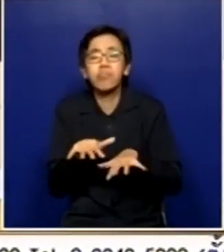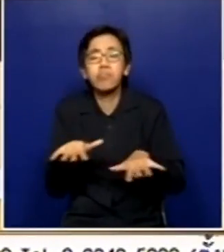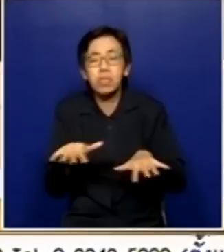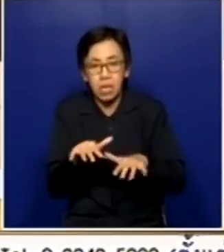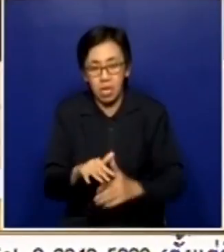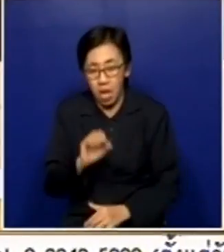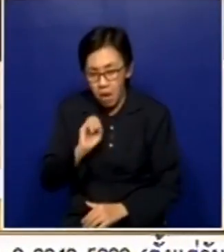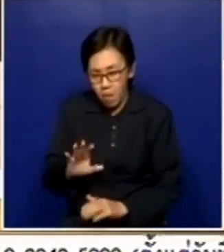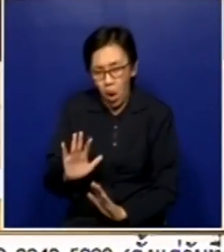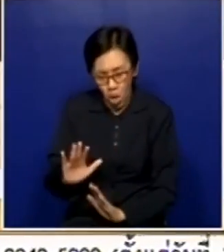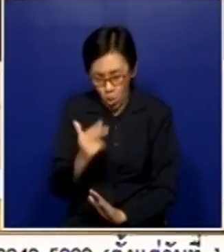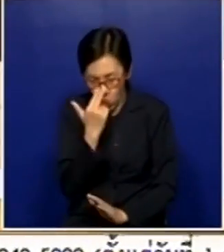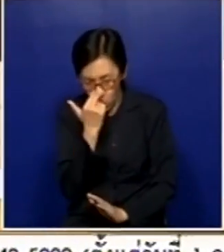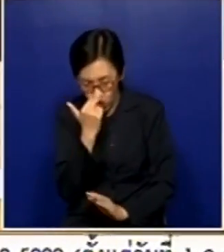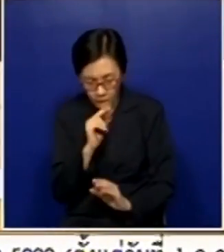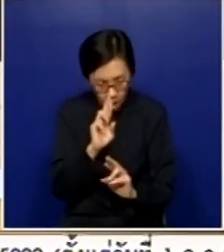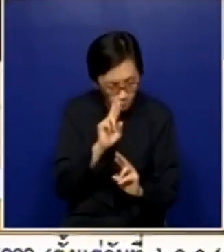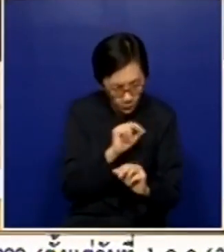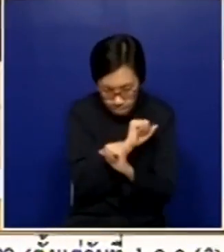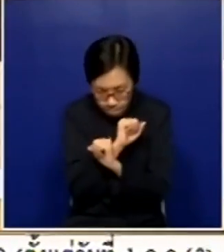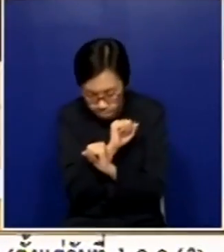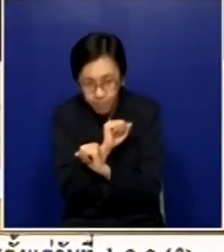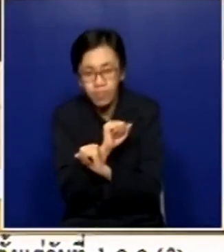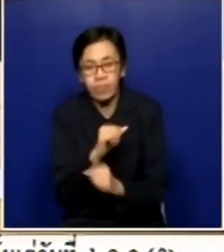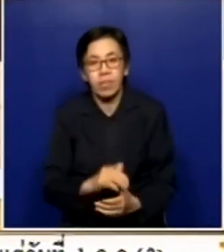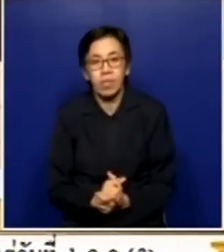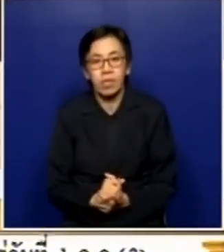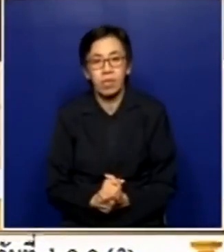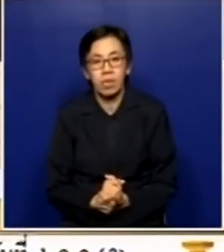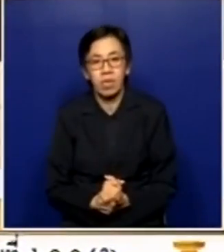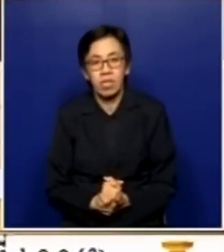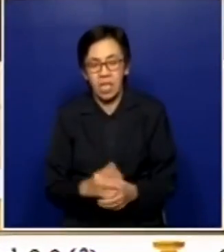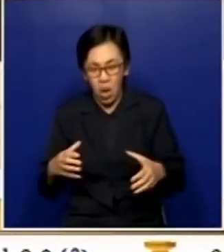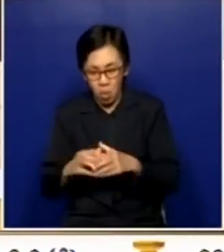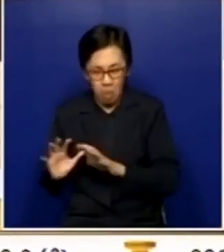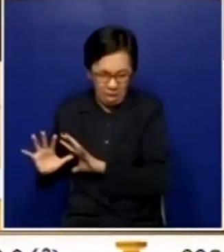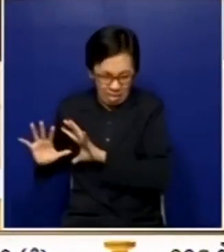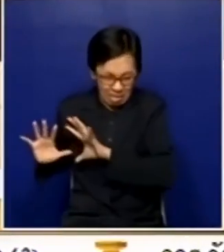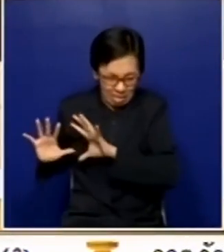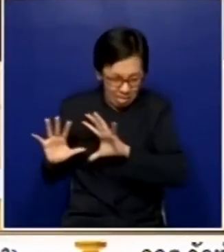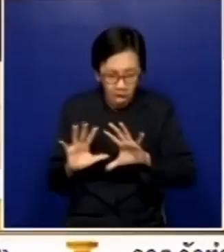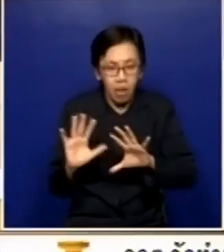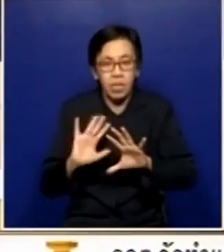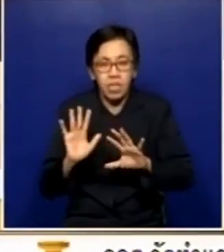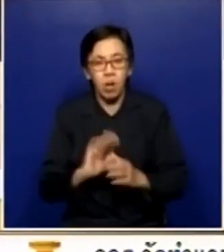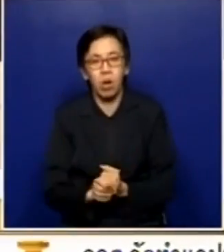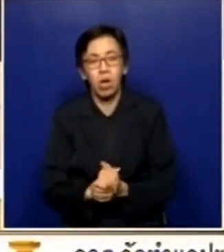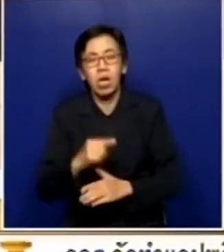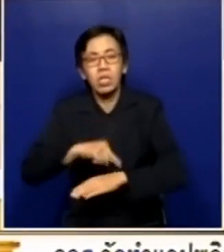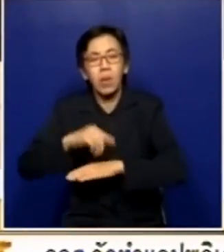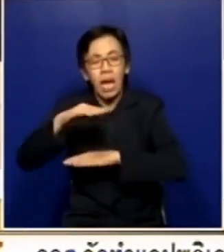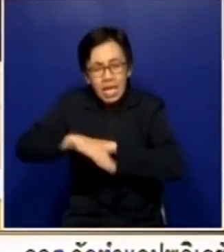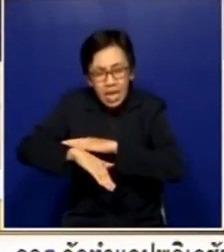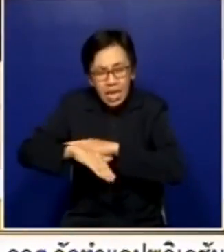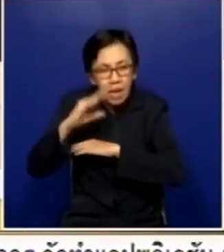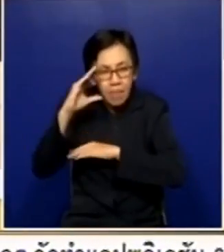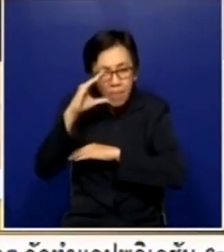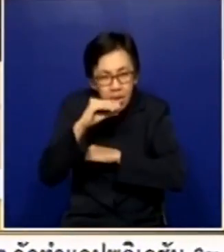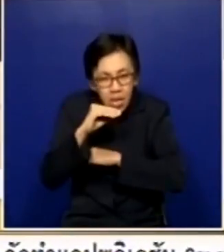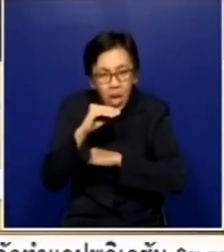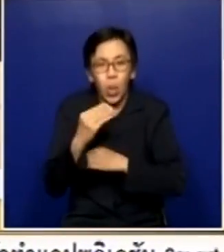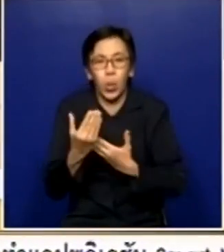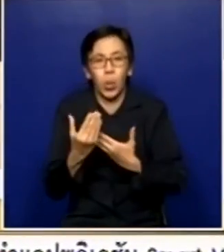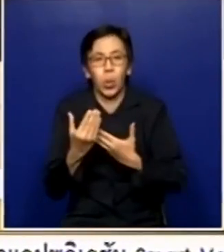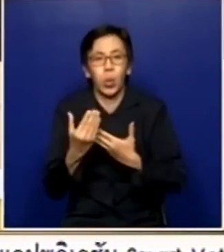บอกฉันทีว่ายาประมาณแต่อย่างถึงขั้นไปเอากำลังอะไรมาอยู่ในนี้เลยแต่เมื่อตอนเย็นตอนค่ำเนี่ยไม่สามารถ